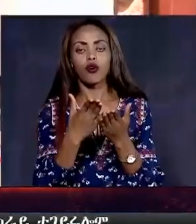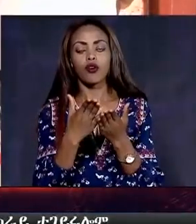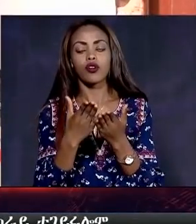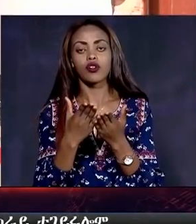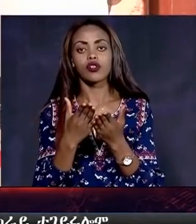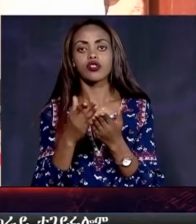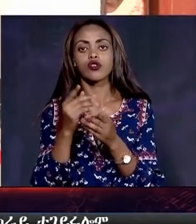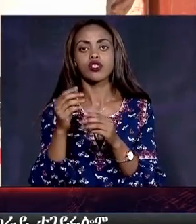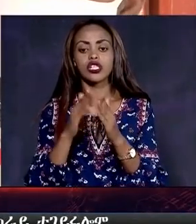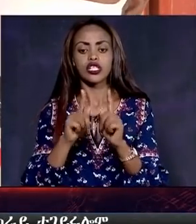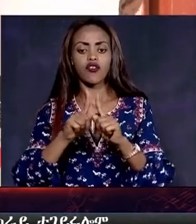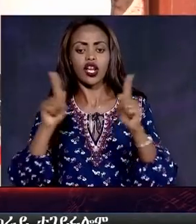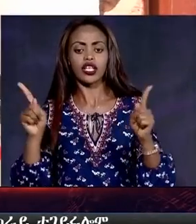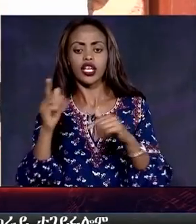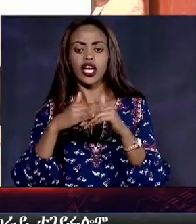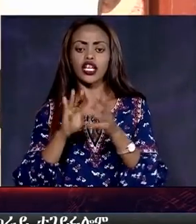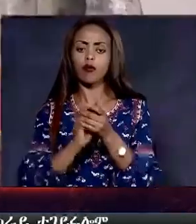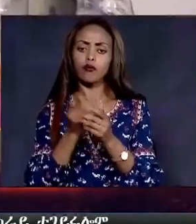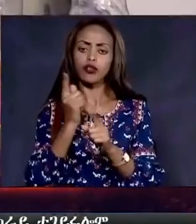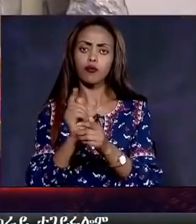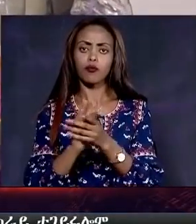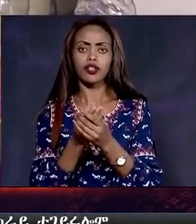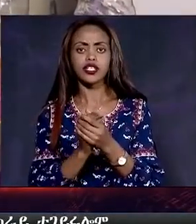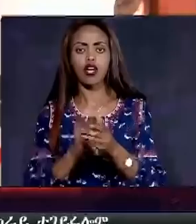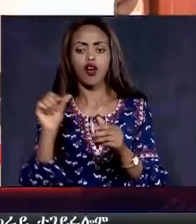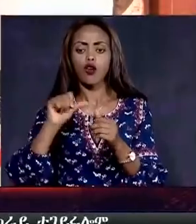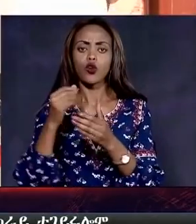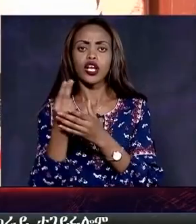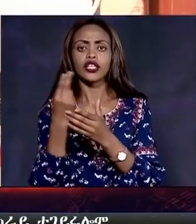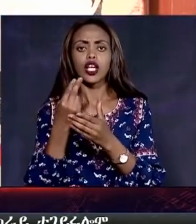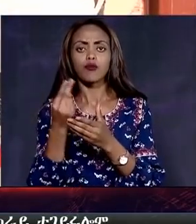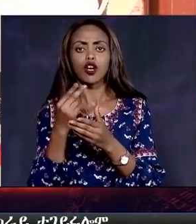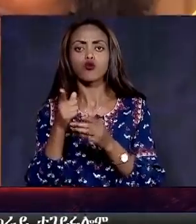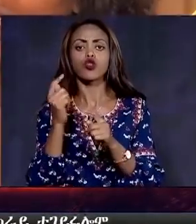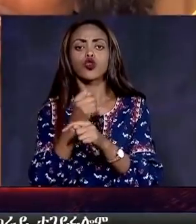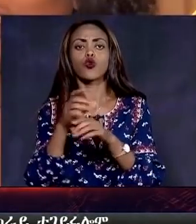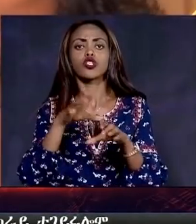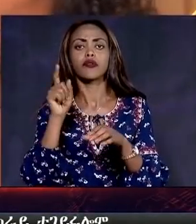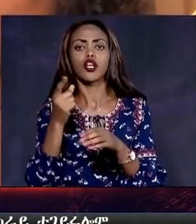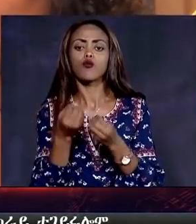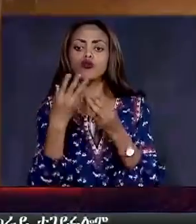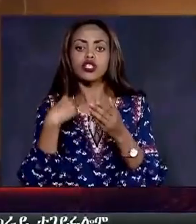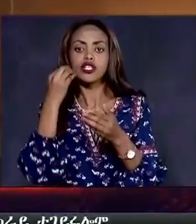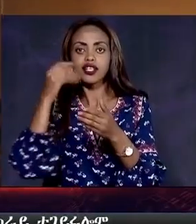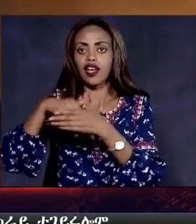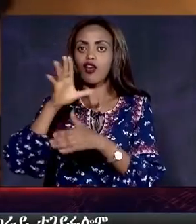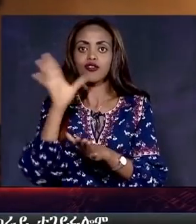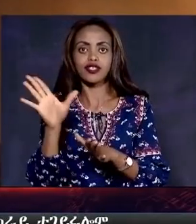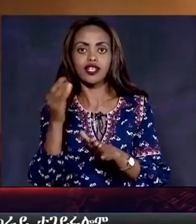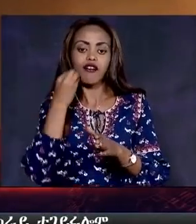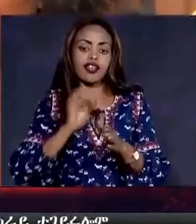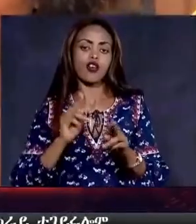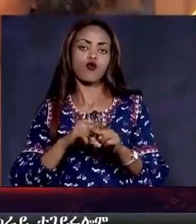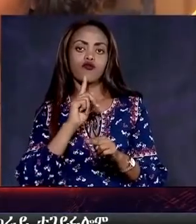እዩ ተፈናቲትካ ኢድካ ብደንቢ ምሕፃብ ኣልኮልና ተጠቐምካ ስለዚ ክነትጉሮ ዝግብአና እዩ ብዙሕ ግዜ ደገ ይወፅእ ኣብ ገዛ